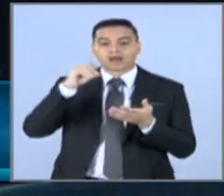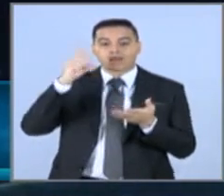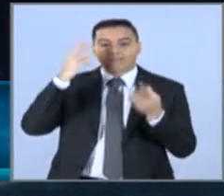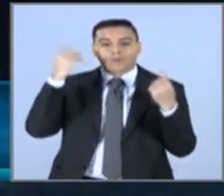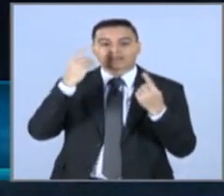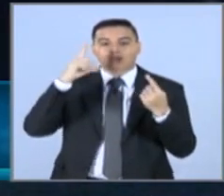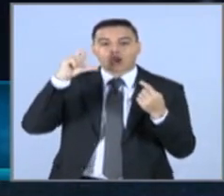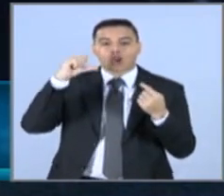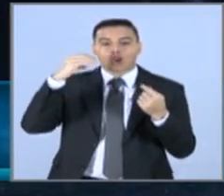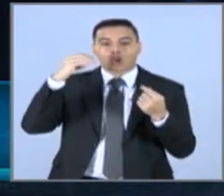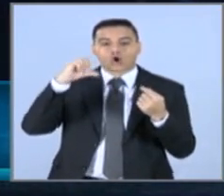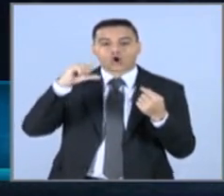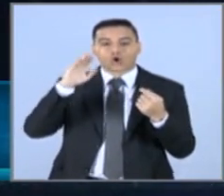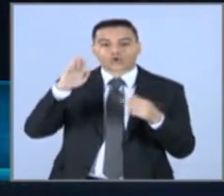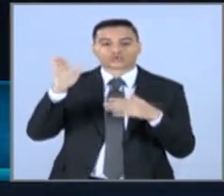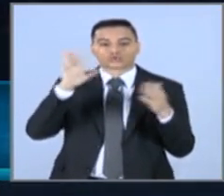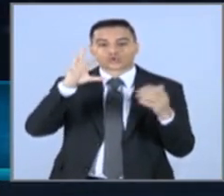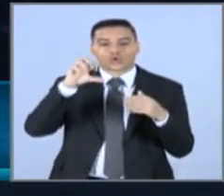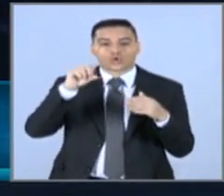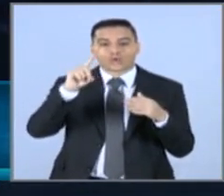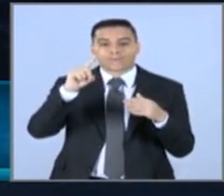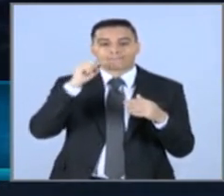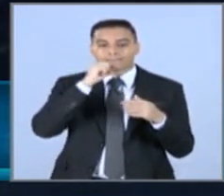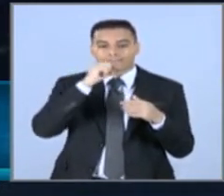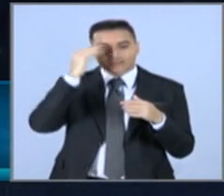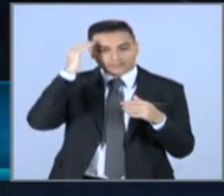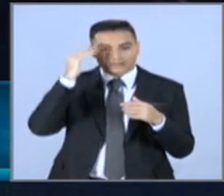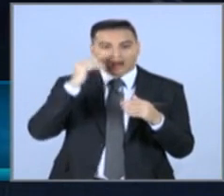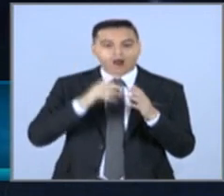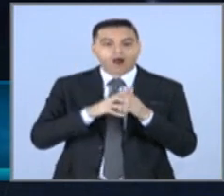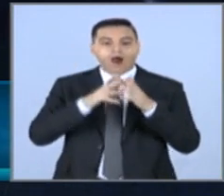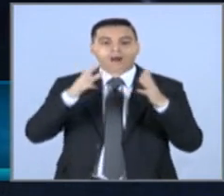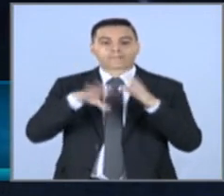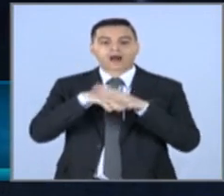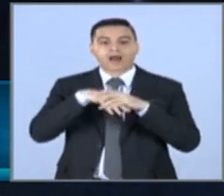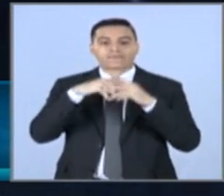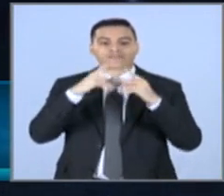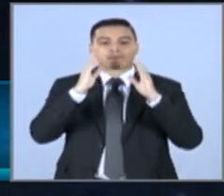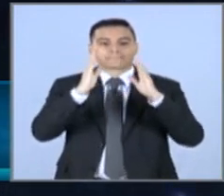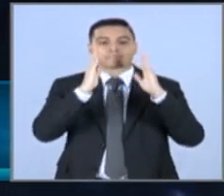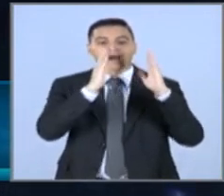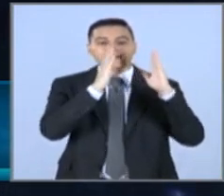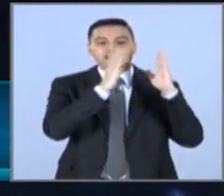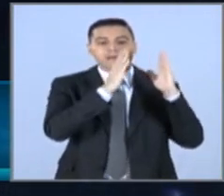معلومات عامة، بدأت لوجوس هوب أكبر مكتبة عائمة عام